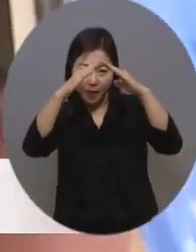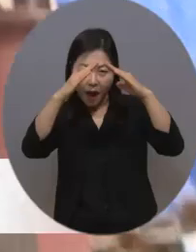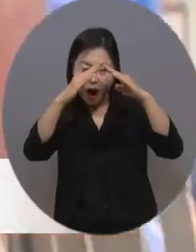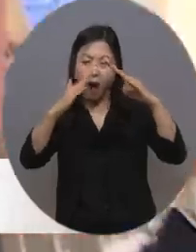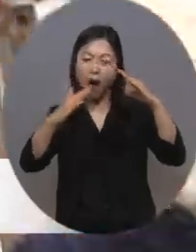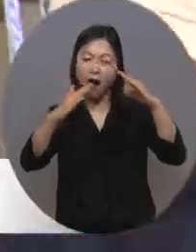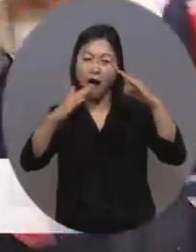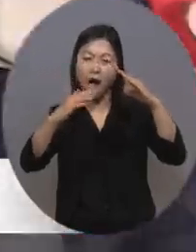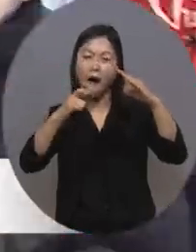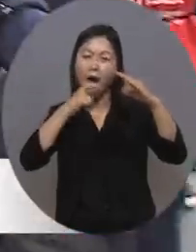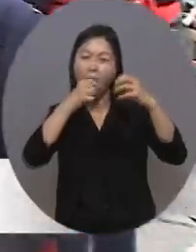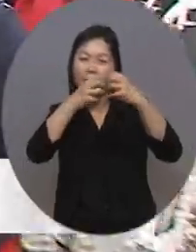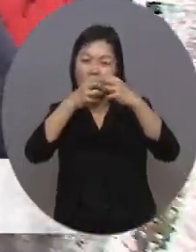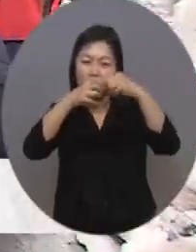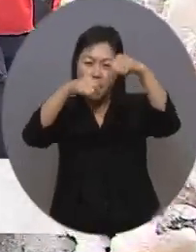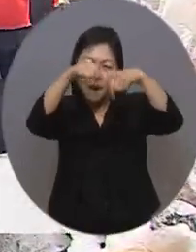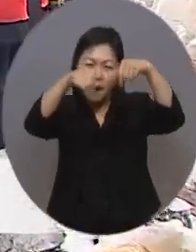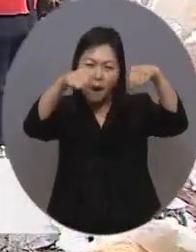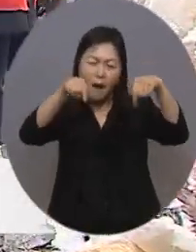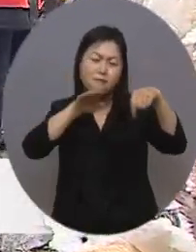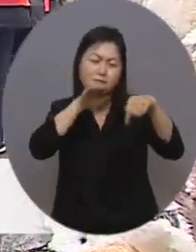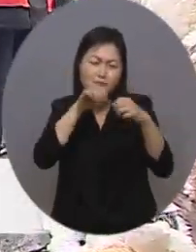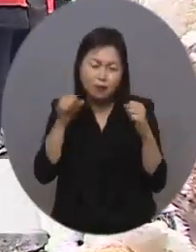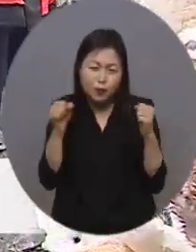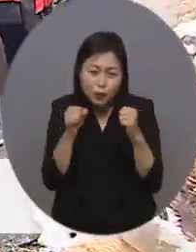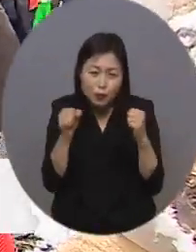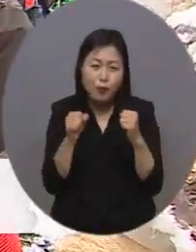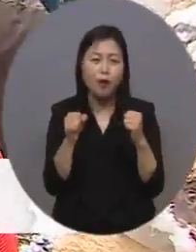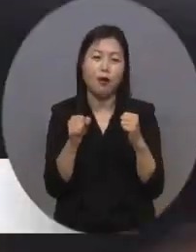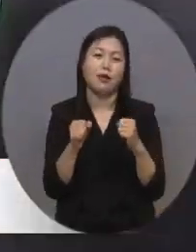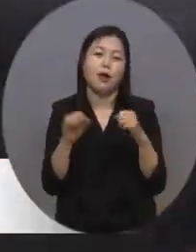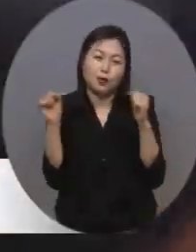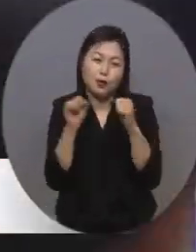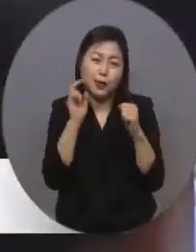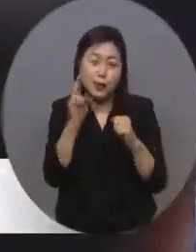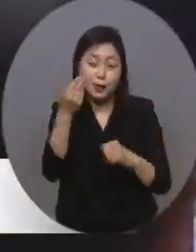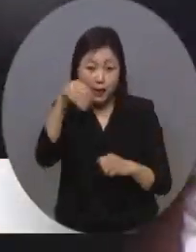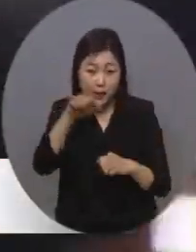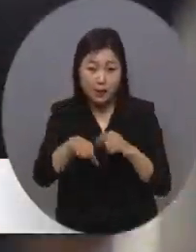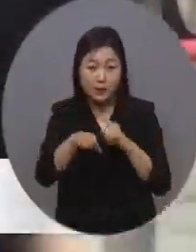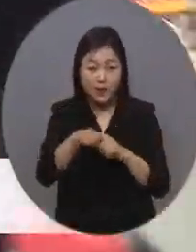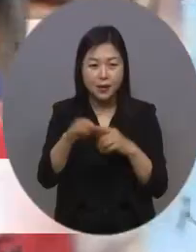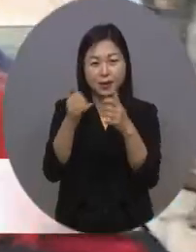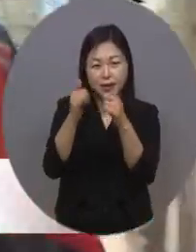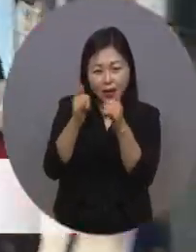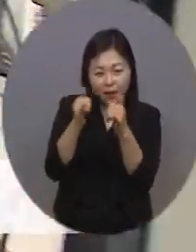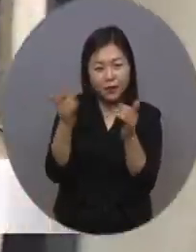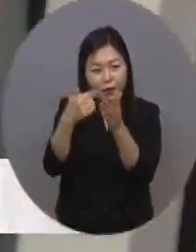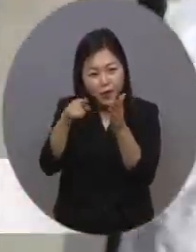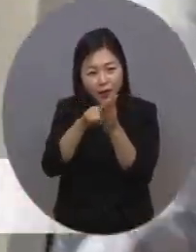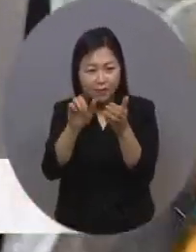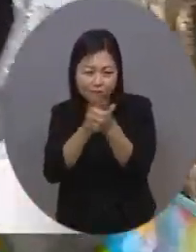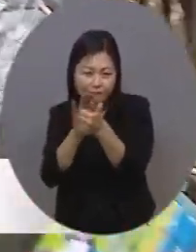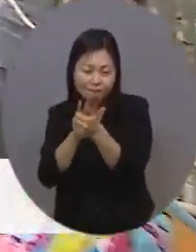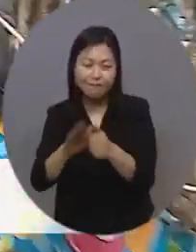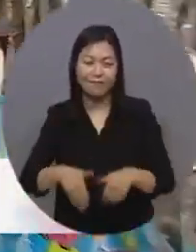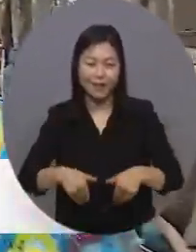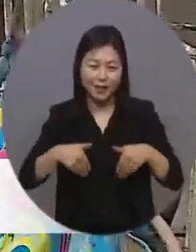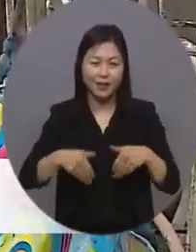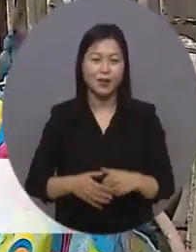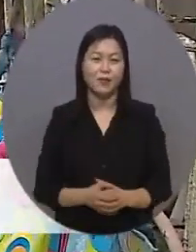추운 날씨. 이날 현장에는 추위에도 이웃들을 향한 나눔 열기에 따뜻함을 더했습니다.